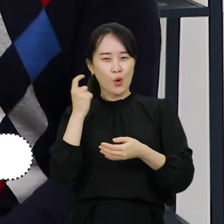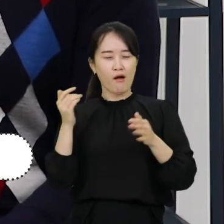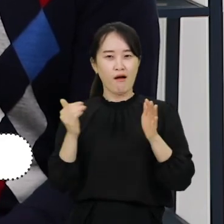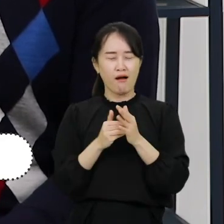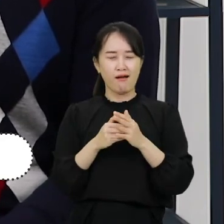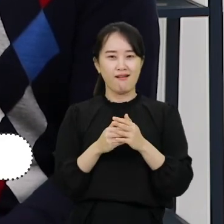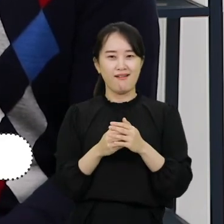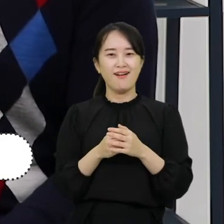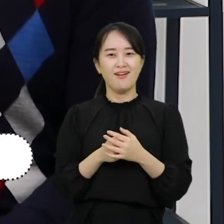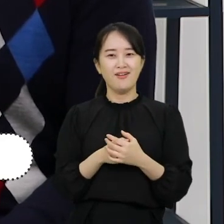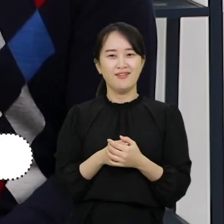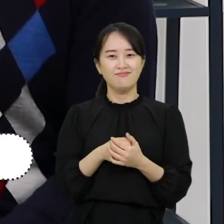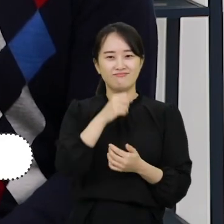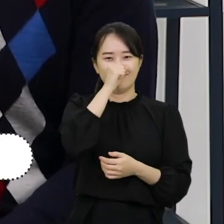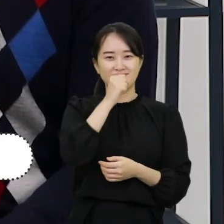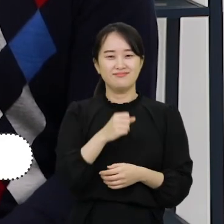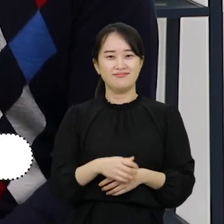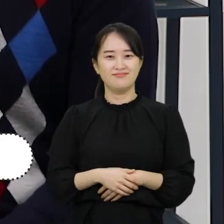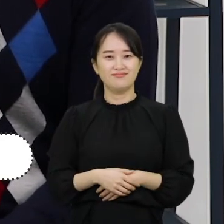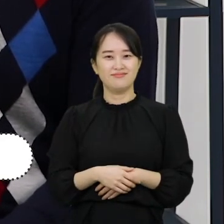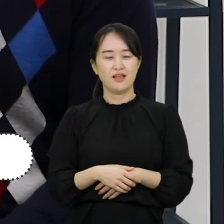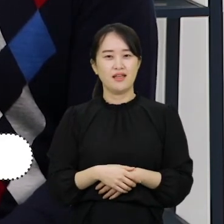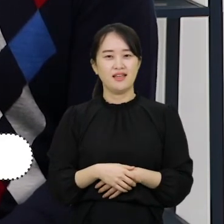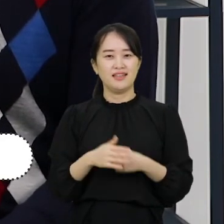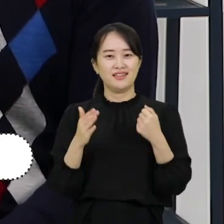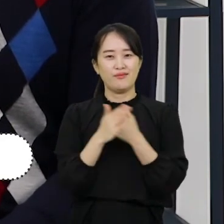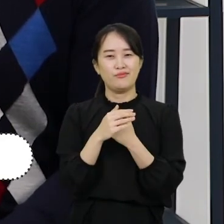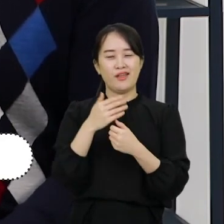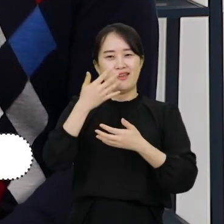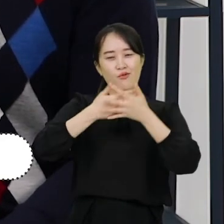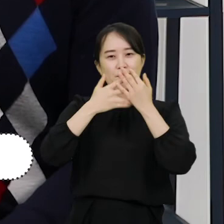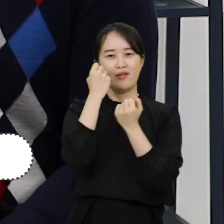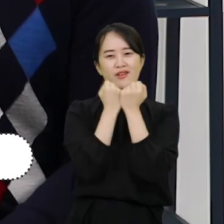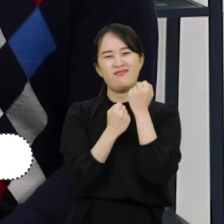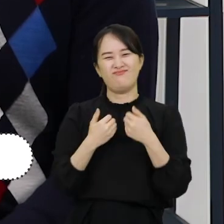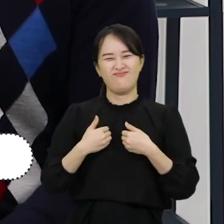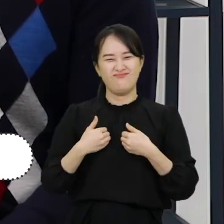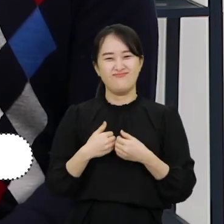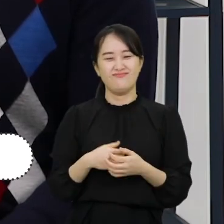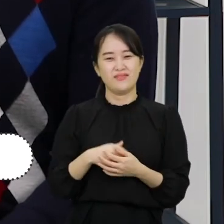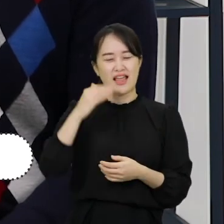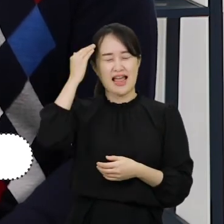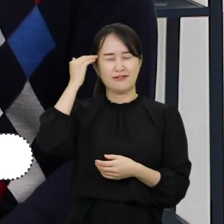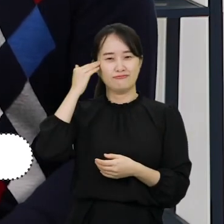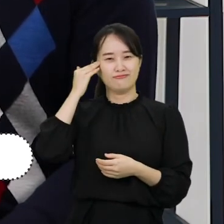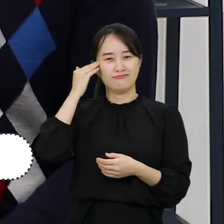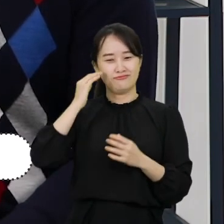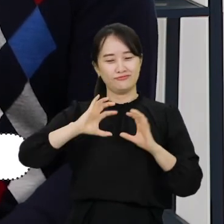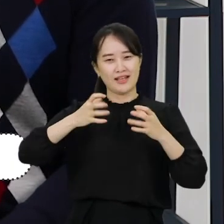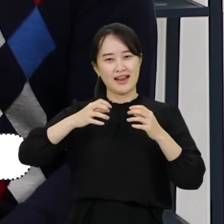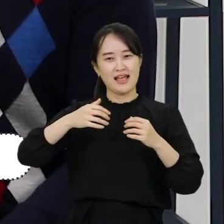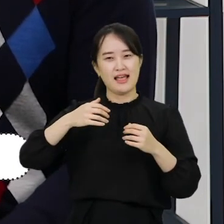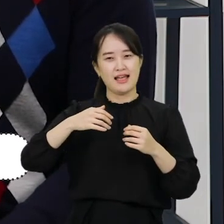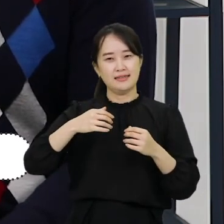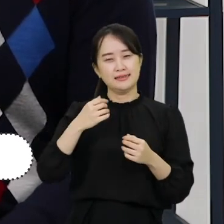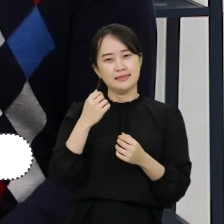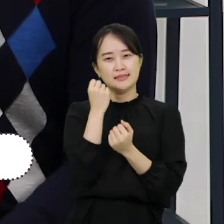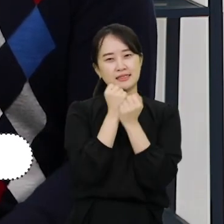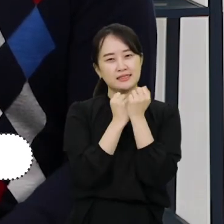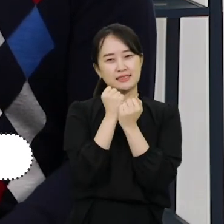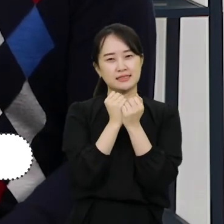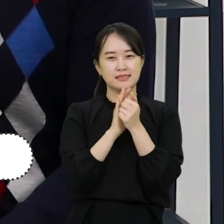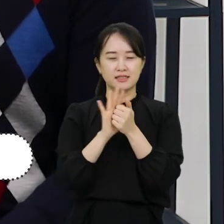뒤에서 난다는 게 굉장히 좋아요. 그래서 화면 해설이 또 있으면 또 더 좋고. 아직 우리나라에서는 화면 해설 서비스가